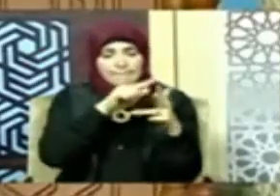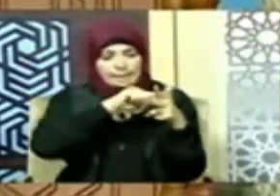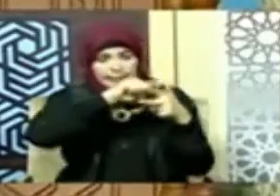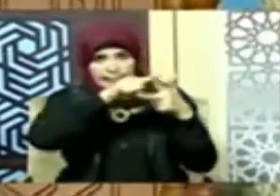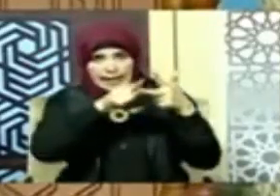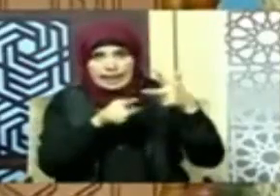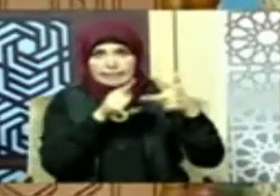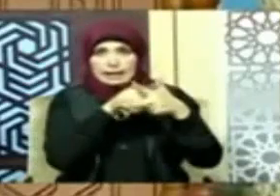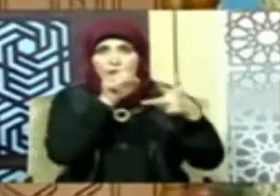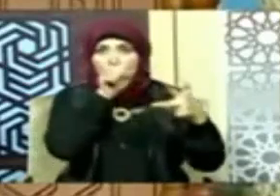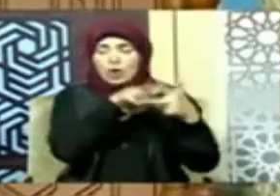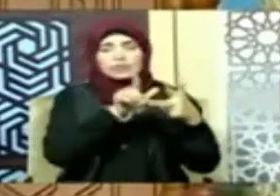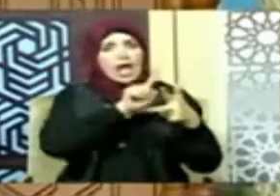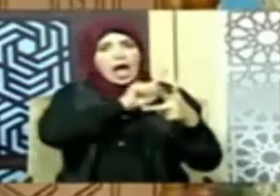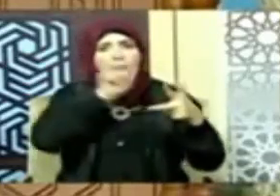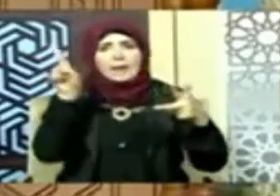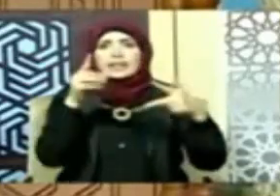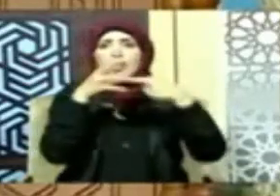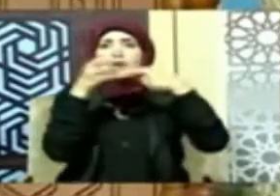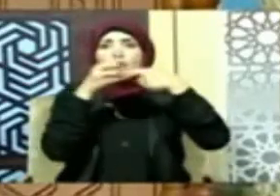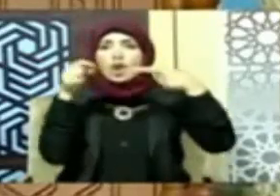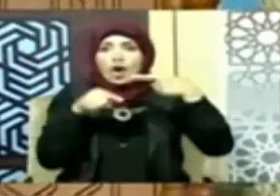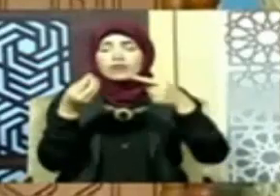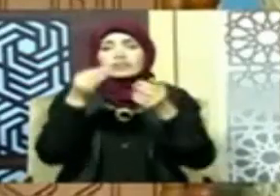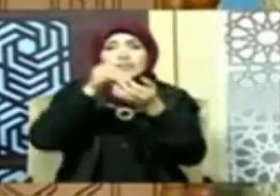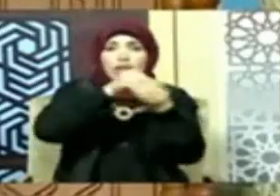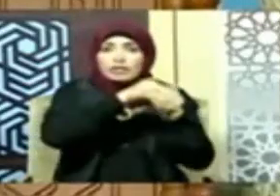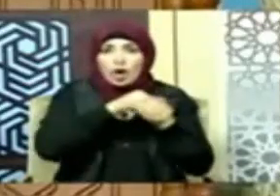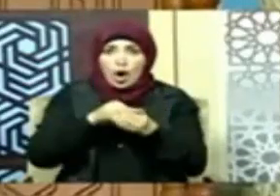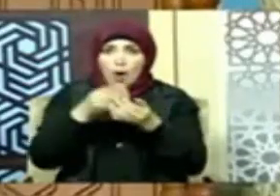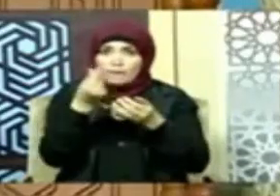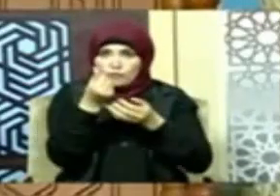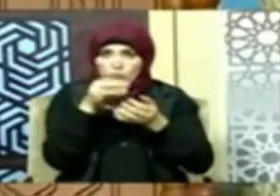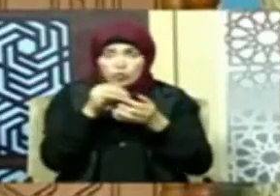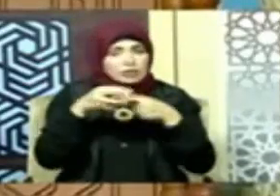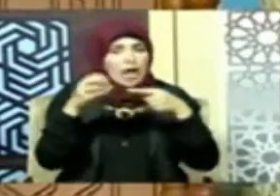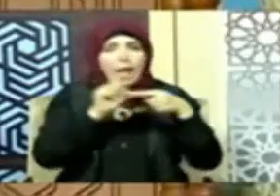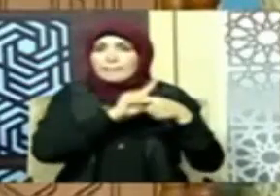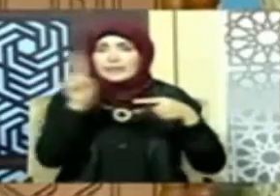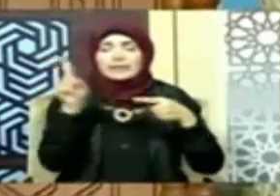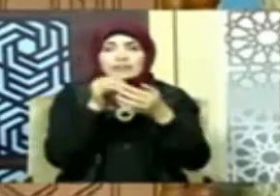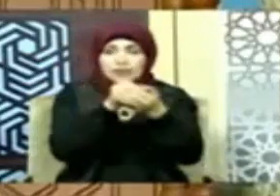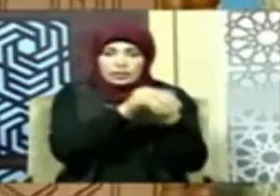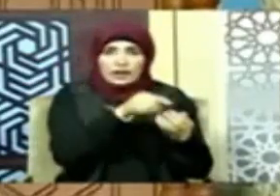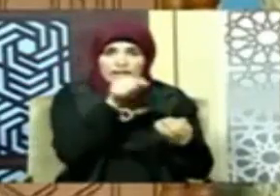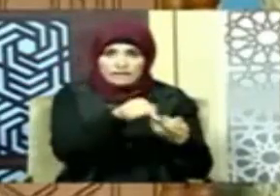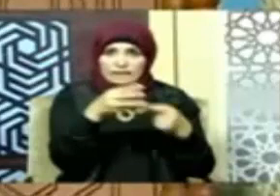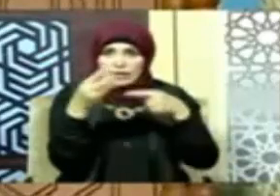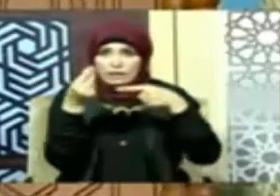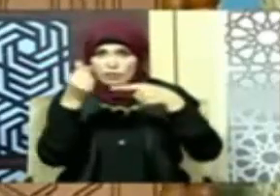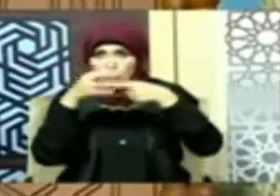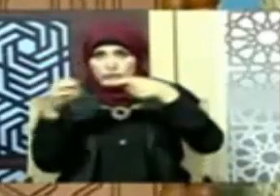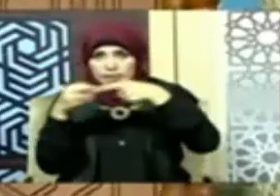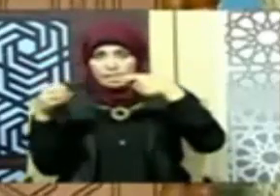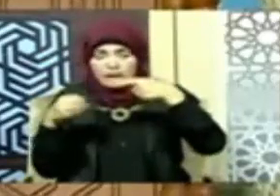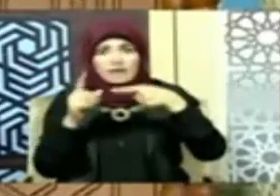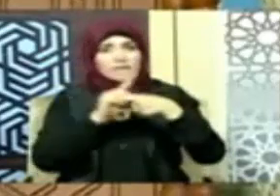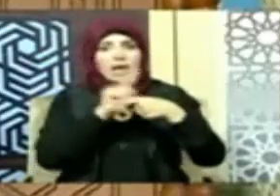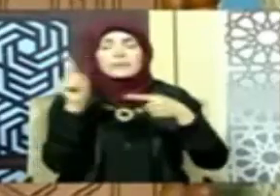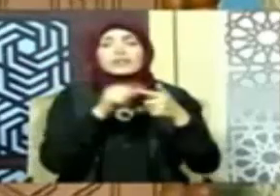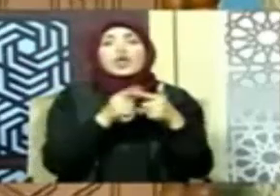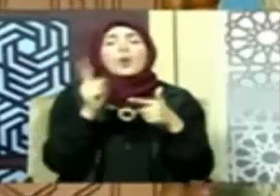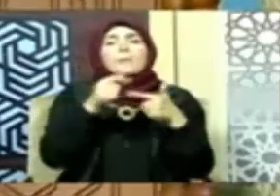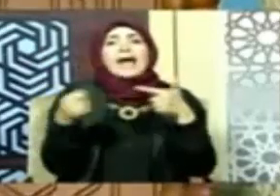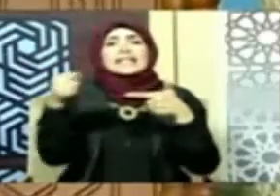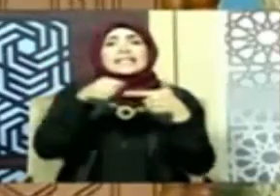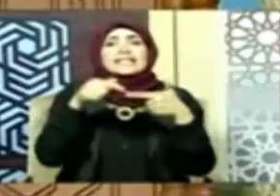نقصت صدقة من مال، وما زاد الله عبدا